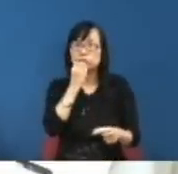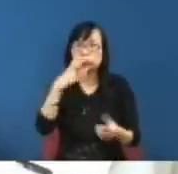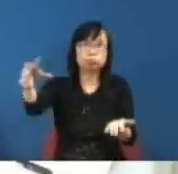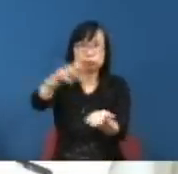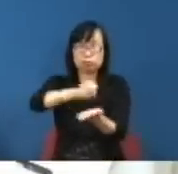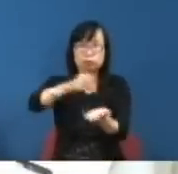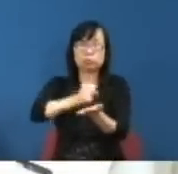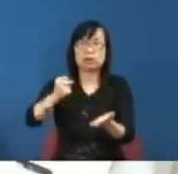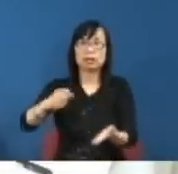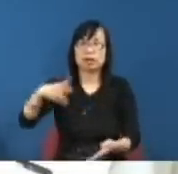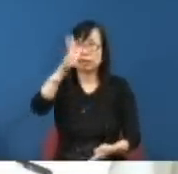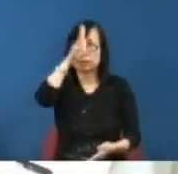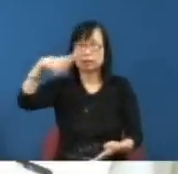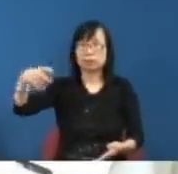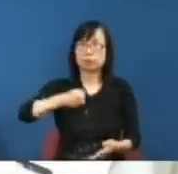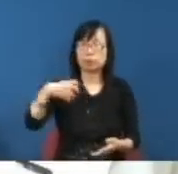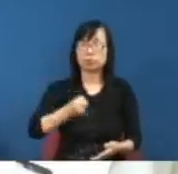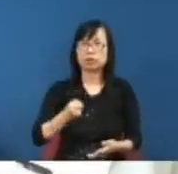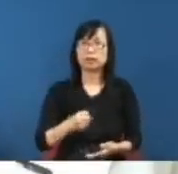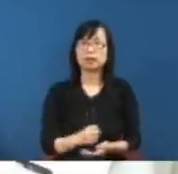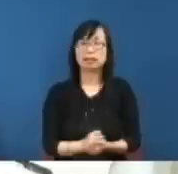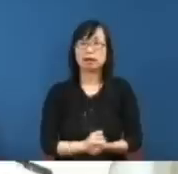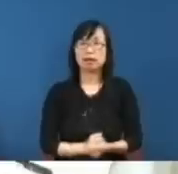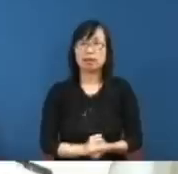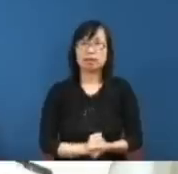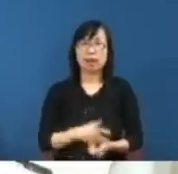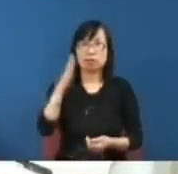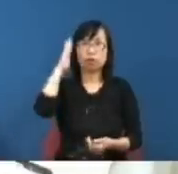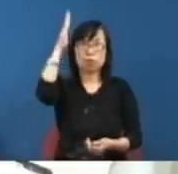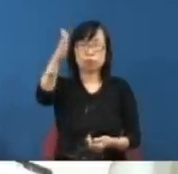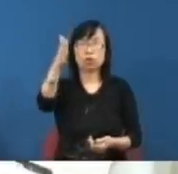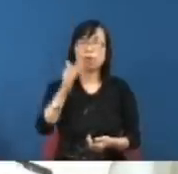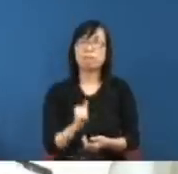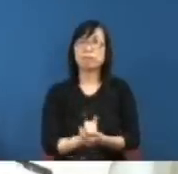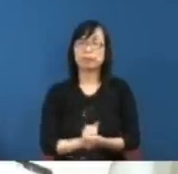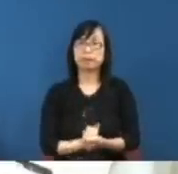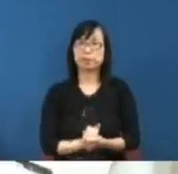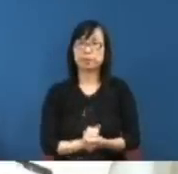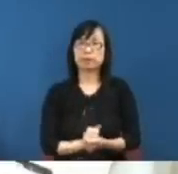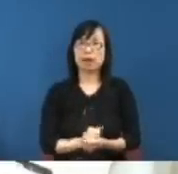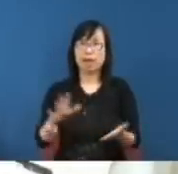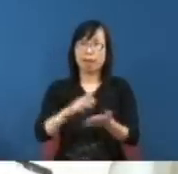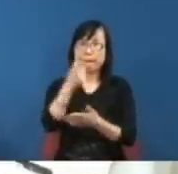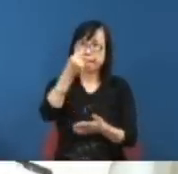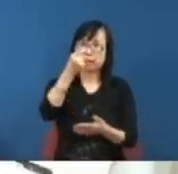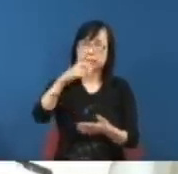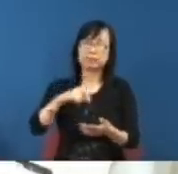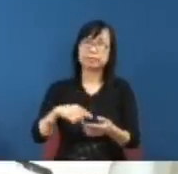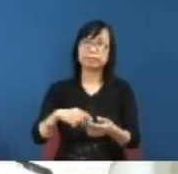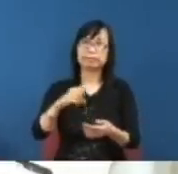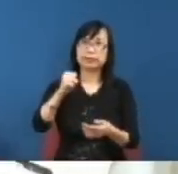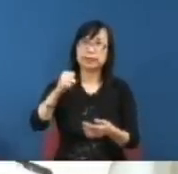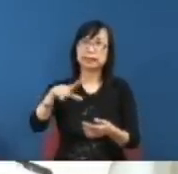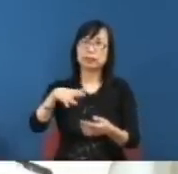伊朗政權嘅時候，佢不惜同一個喺未來，即係話我哋睇到咧喺80年代之後隔咗大